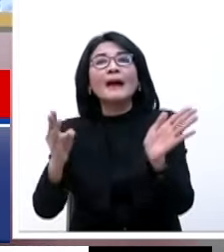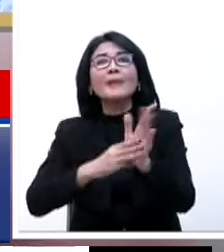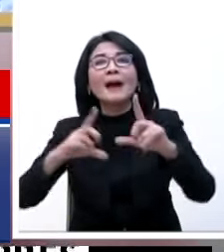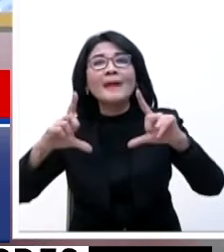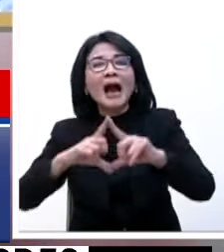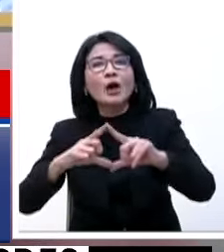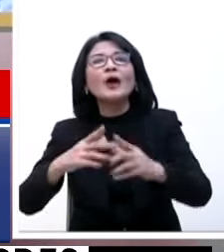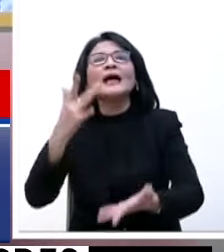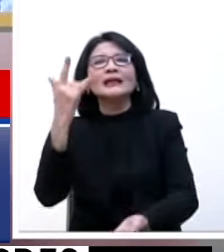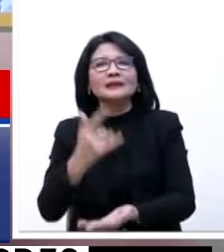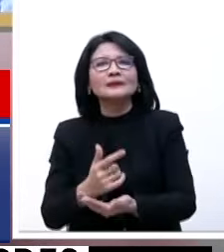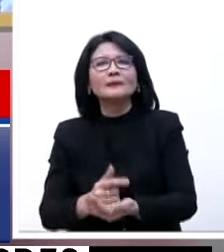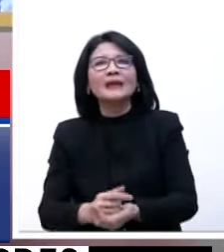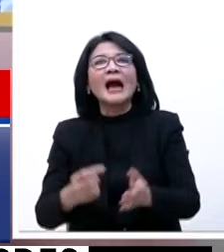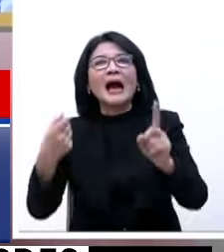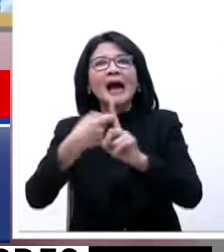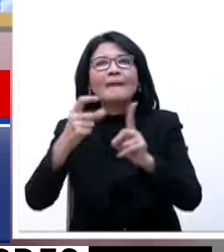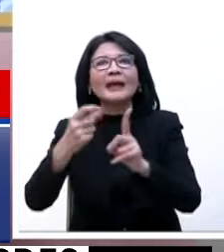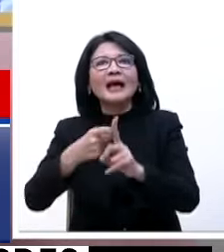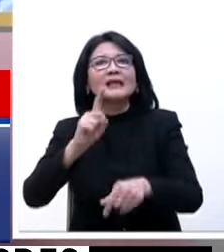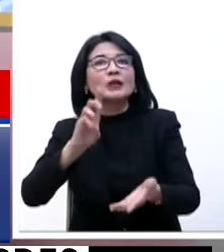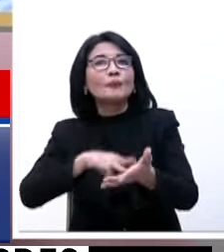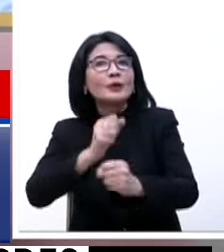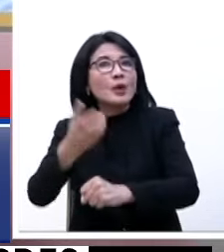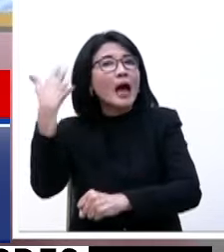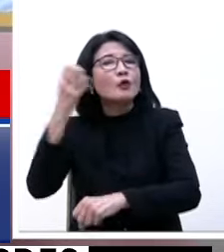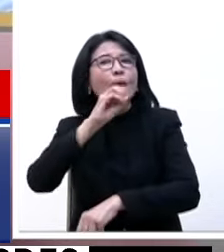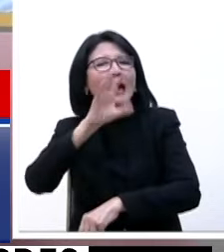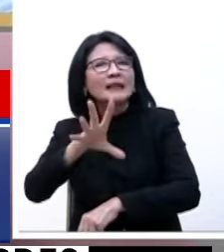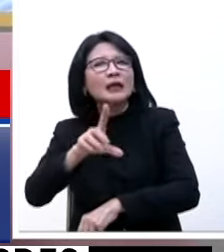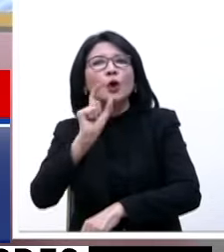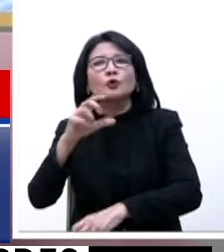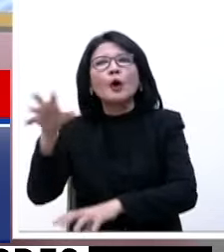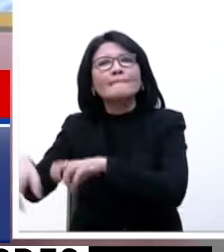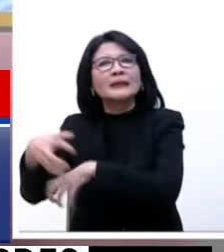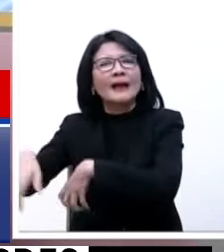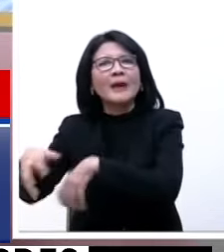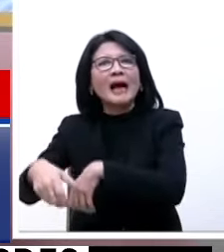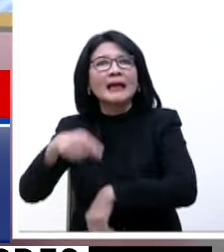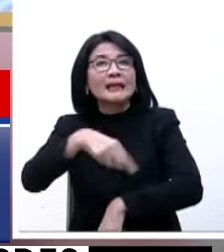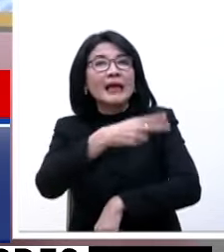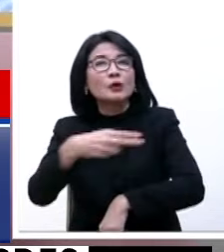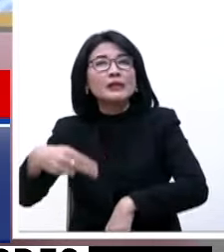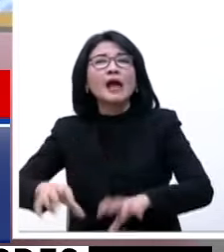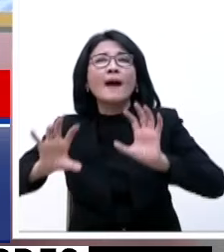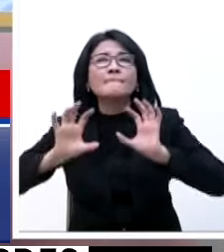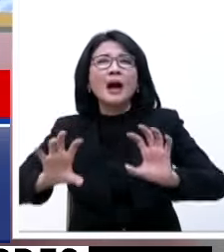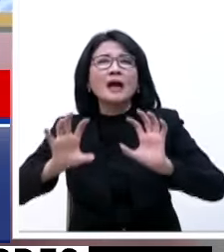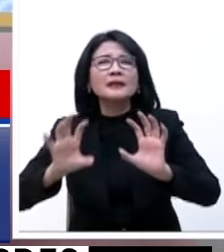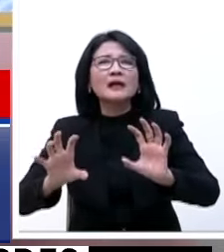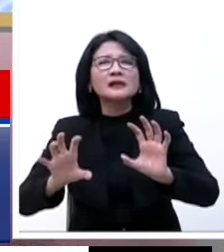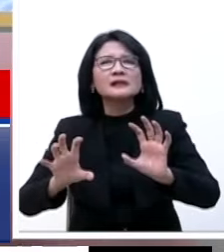itu begitu bahkan KPK seminggu lalu mengatakan untuk pertambangan di Indonesia itu banyak